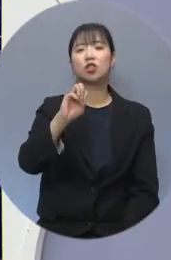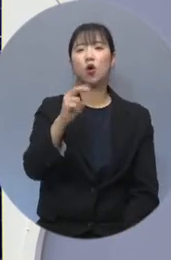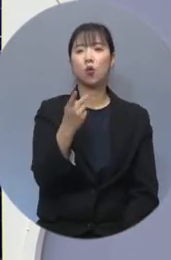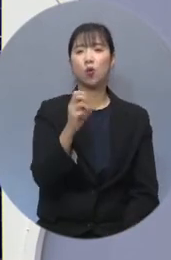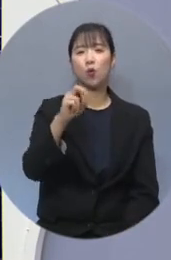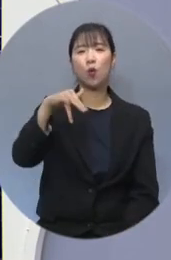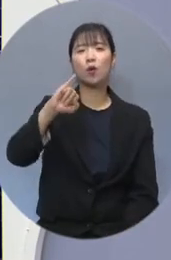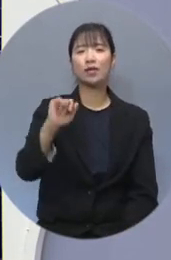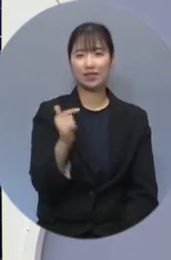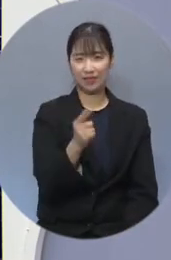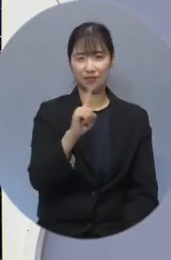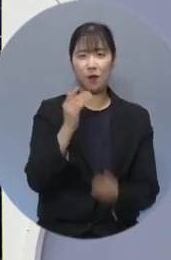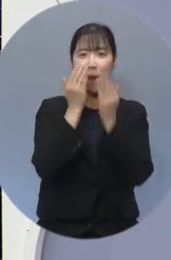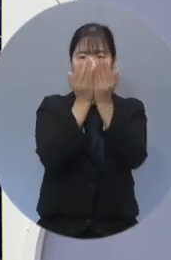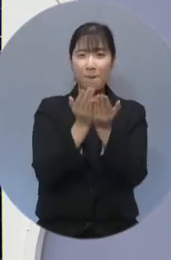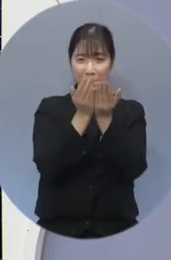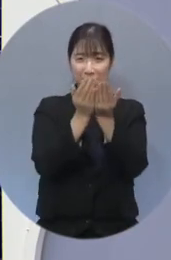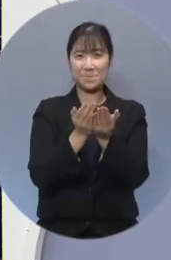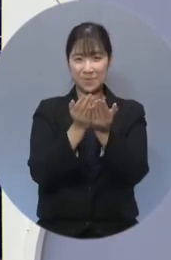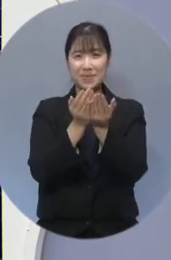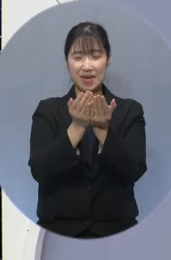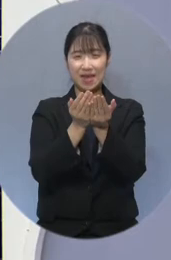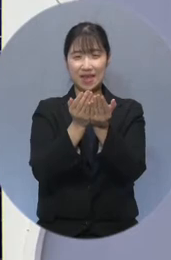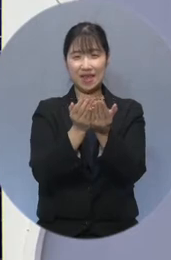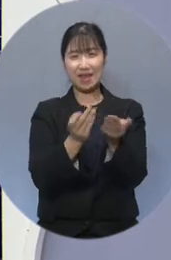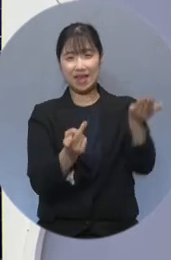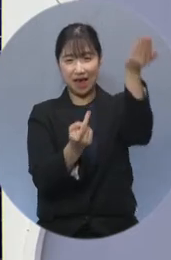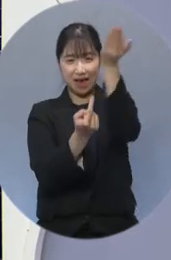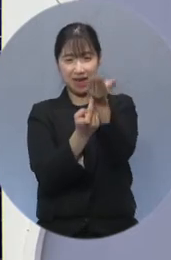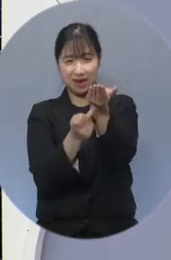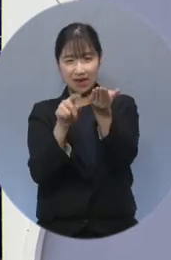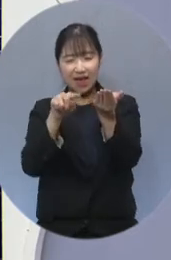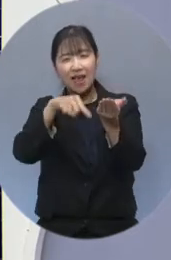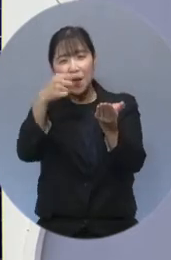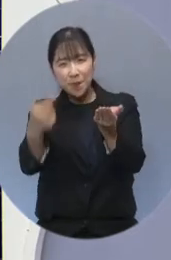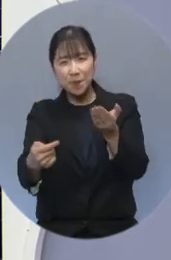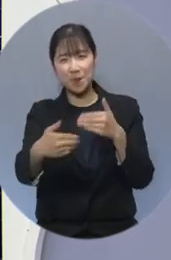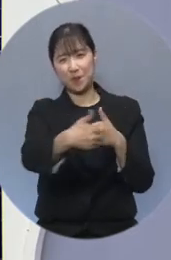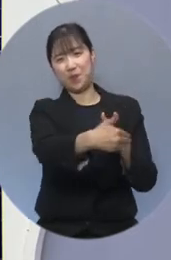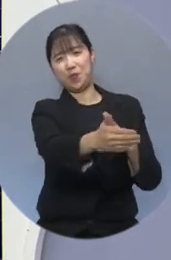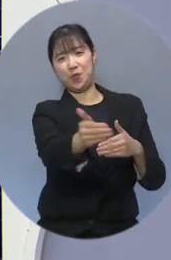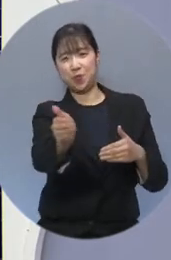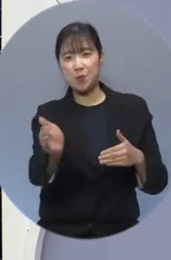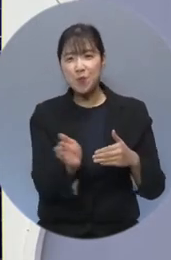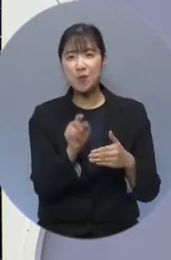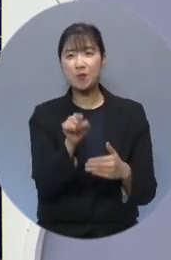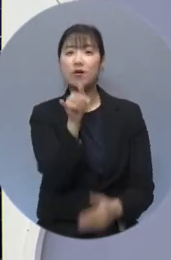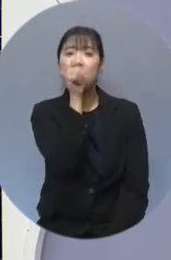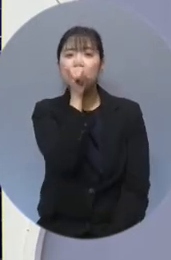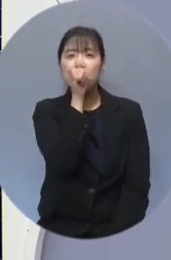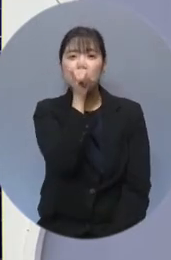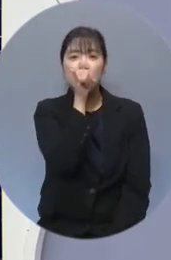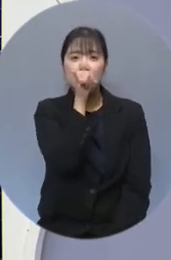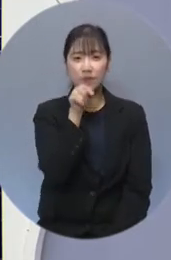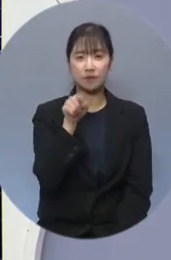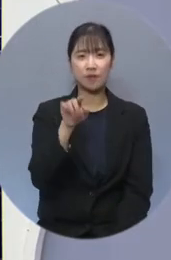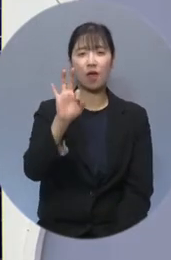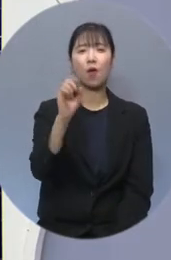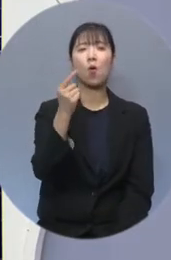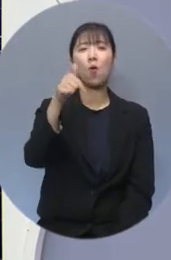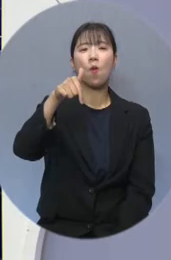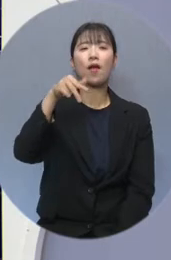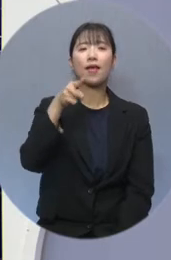그 배가 산에 올라가 있는 그 선크루즈 호텔 옆에 해안 단구가 툭 튀어나온 부분입니다. 옥계 네.